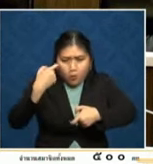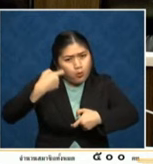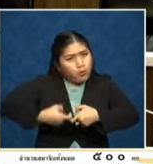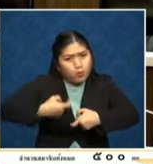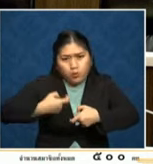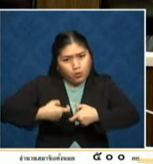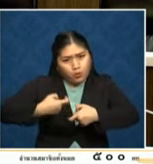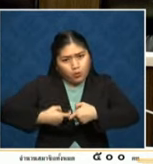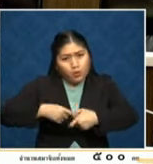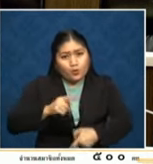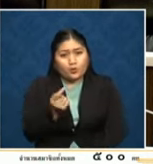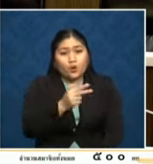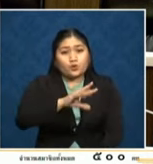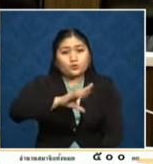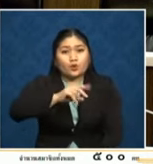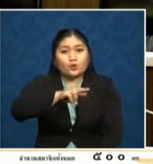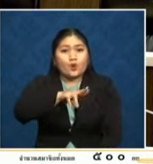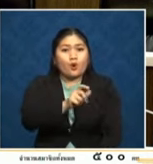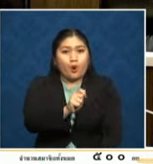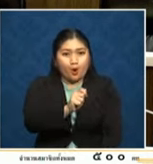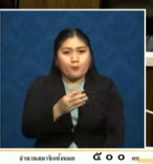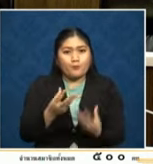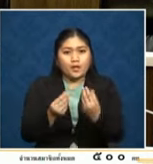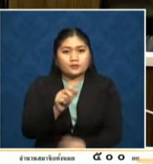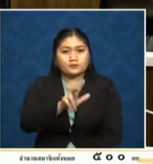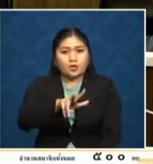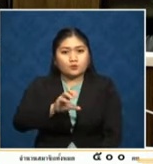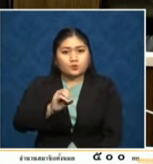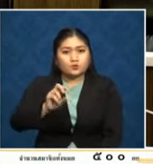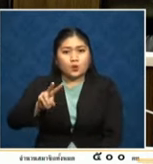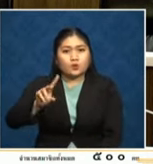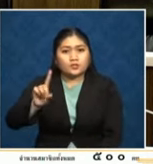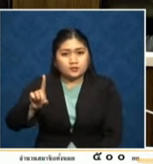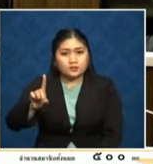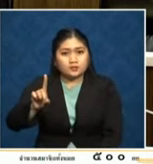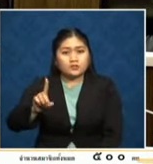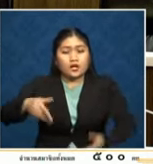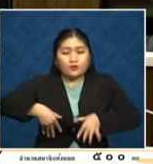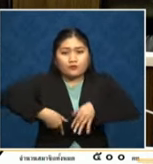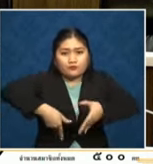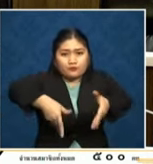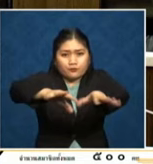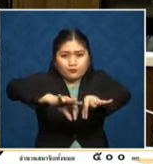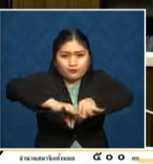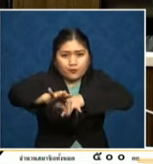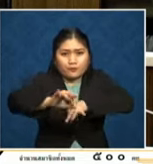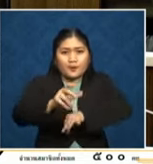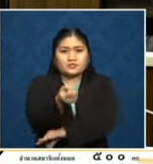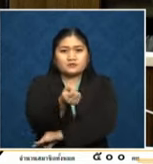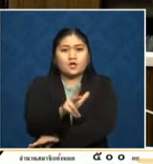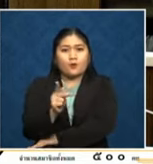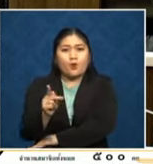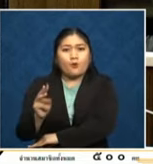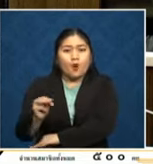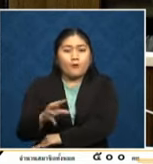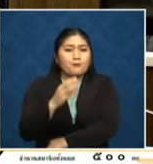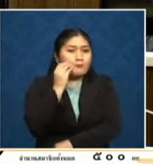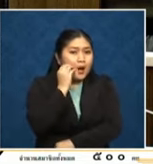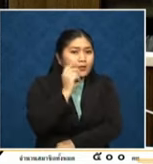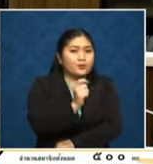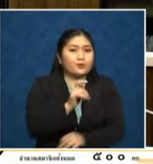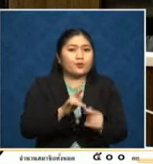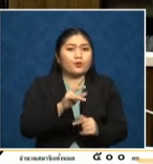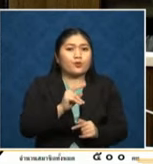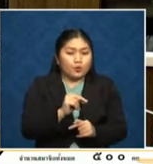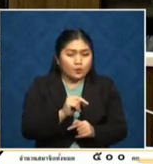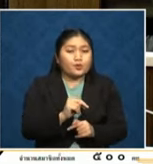นบททชรออหมายเลข3021ระยะทางประมาณ13กิโลเมตรระหว่างบ้านอ้นตำบลหัว